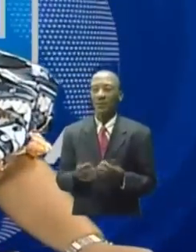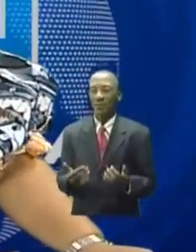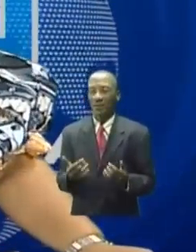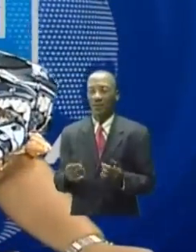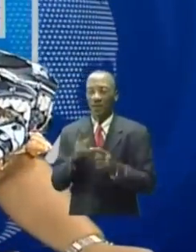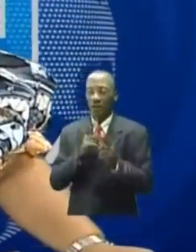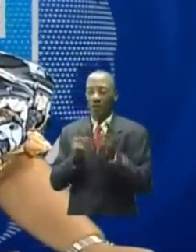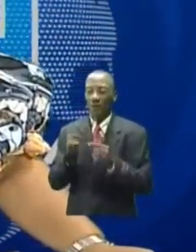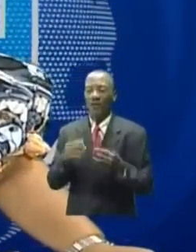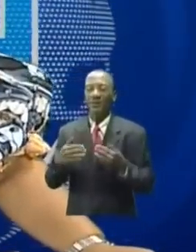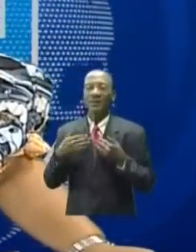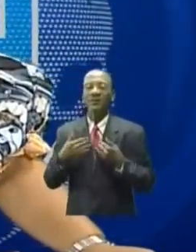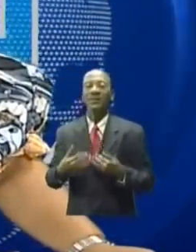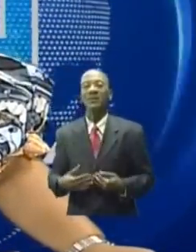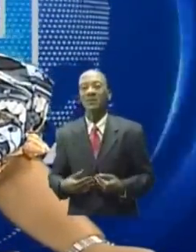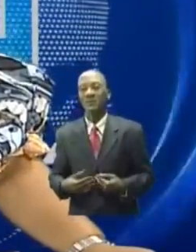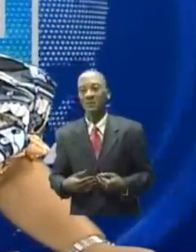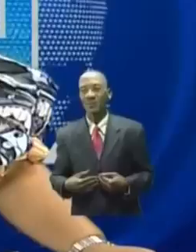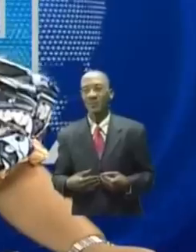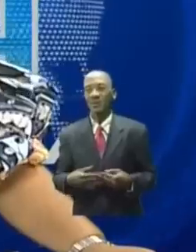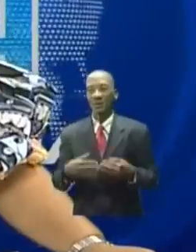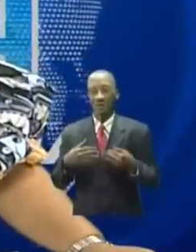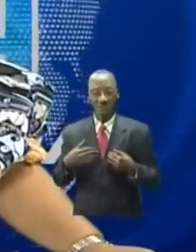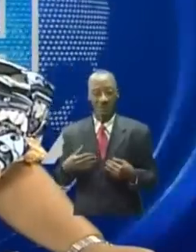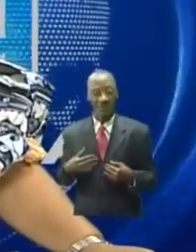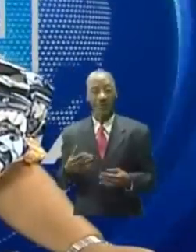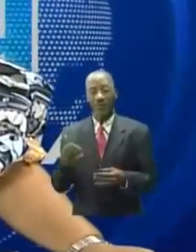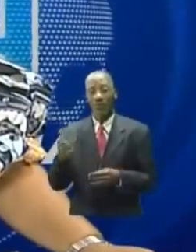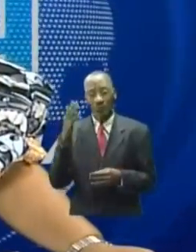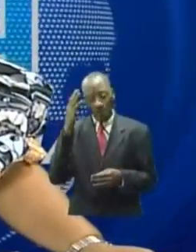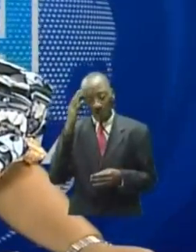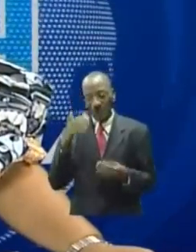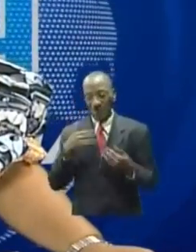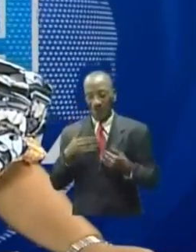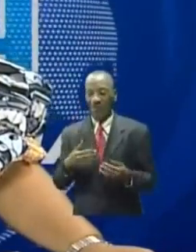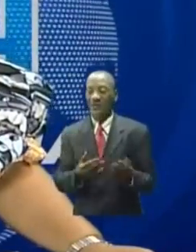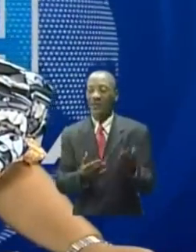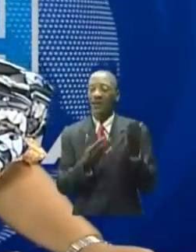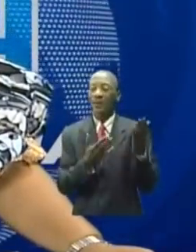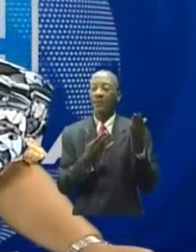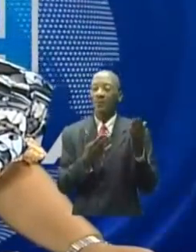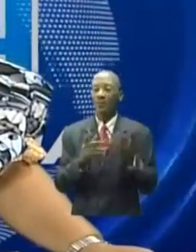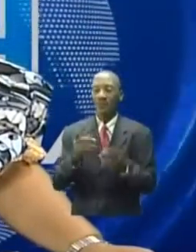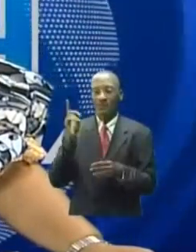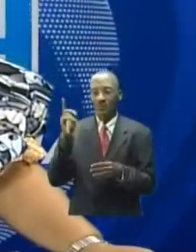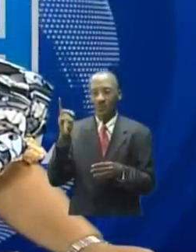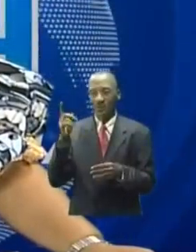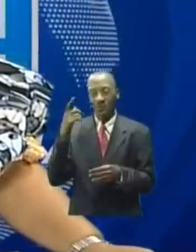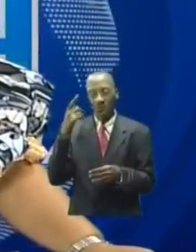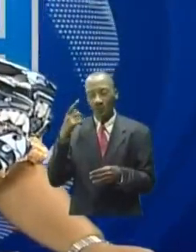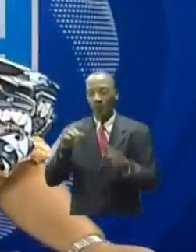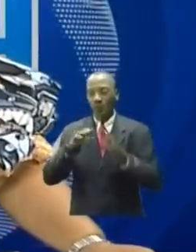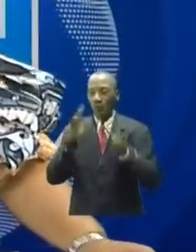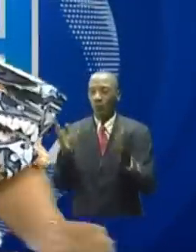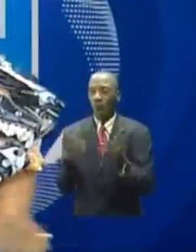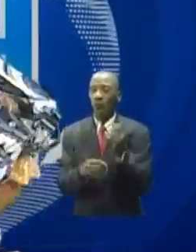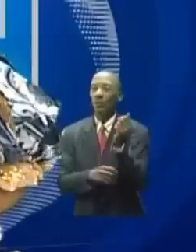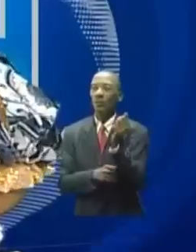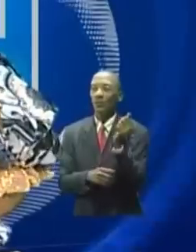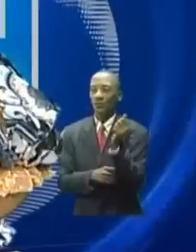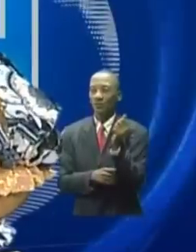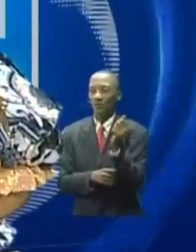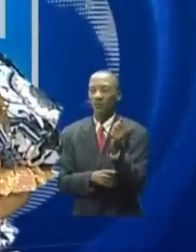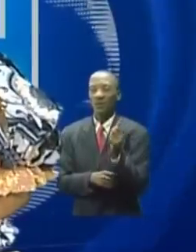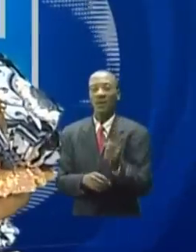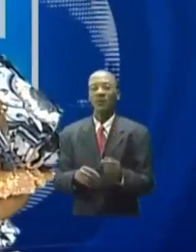guerre acharnée contre la sous-alimentation en République démocratique du Congo. Un lot des matériels aratoires constitués de houe,